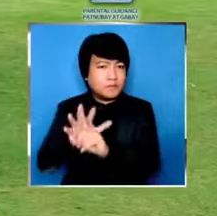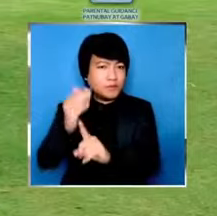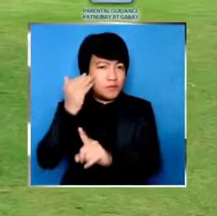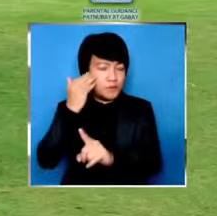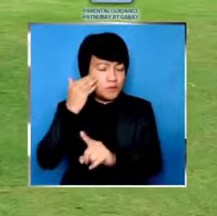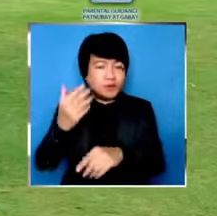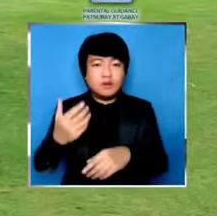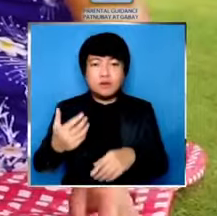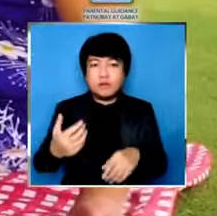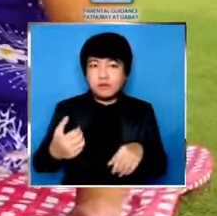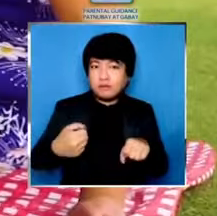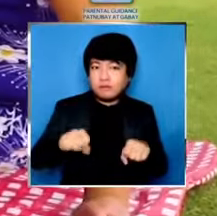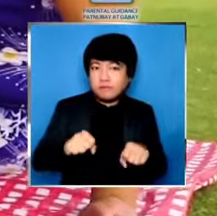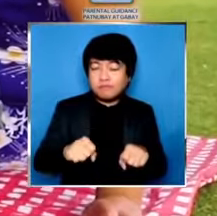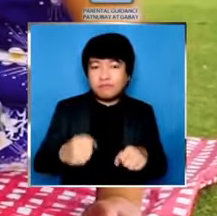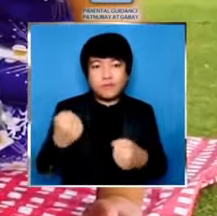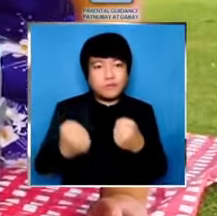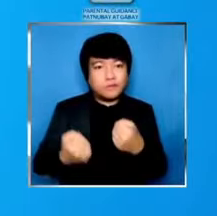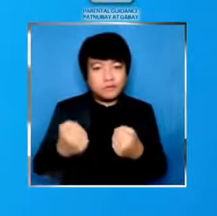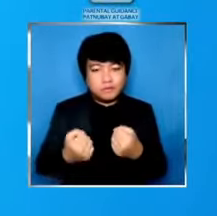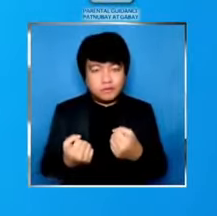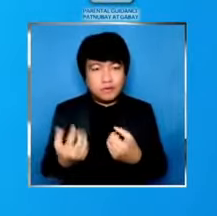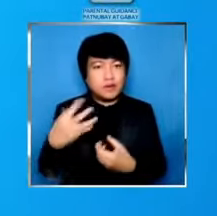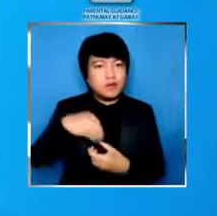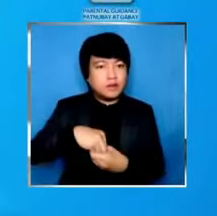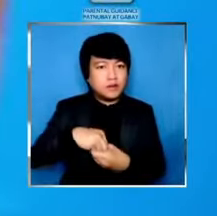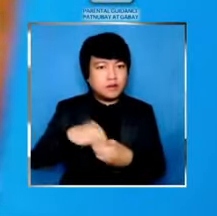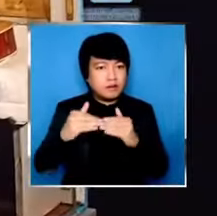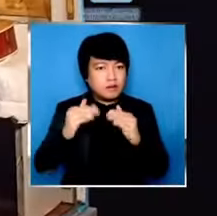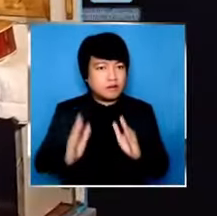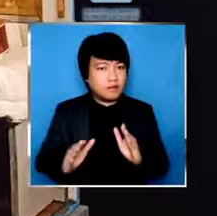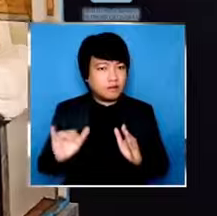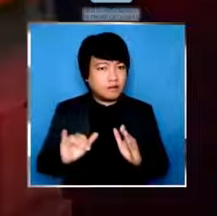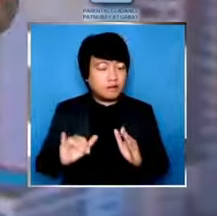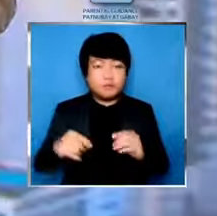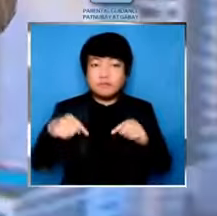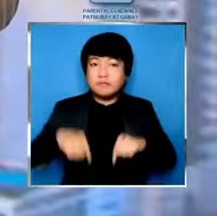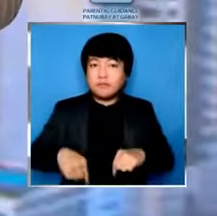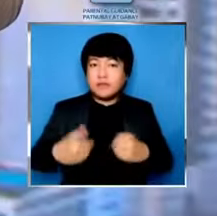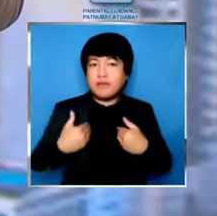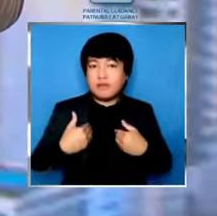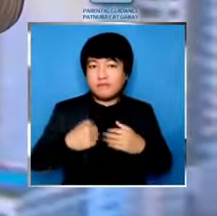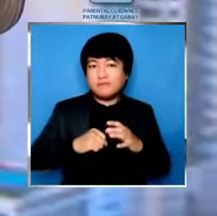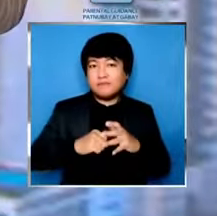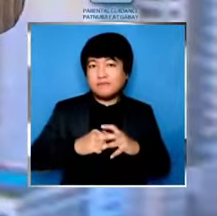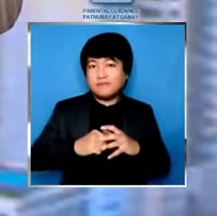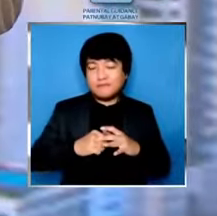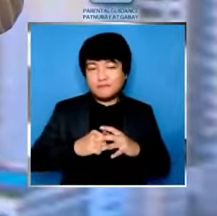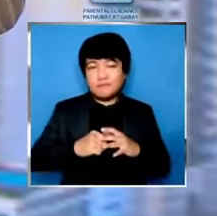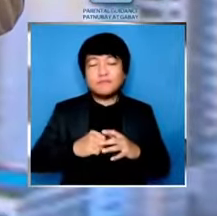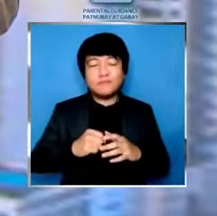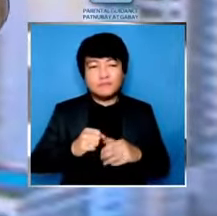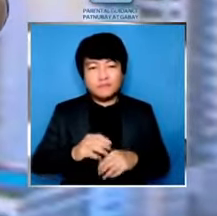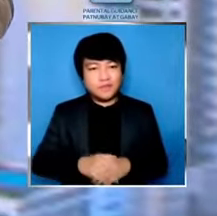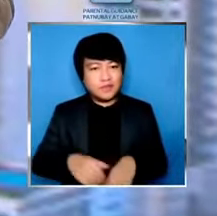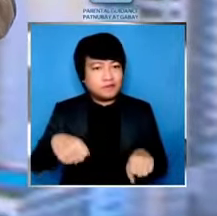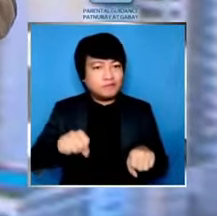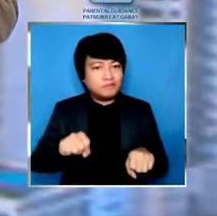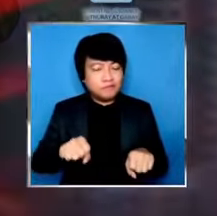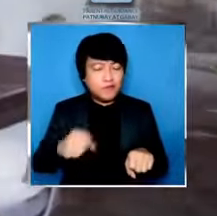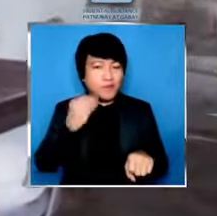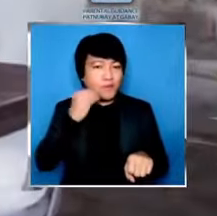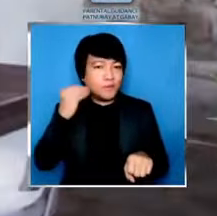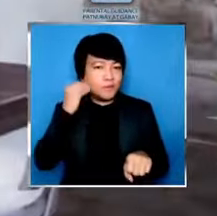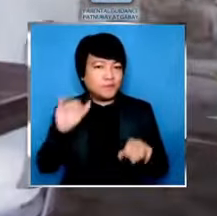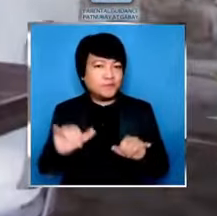sa Camarines Norte nga, tricycle pa ang home sweet home ba? Hindi lang yan ang pambihira dahil sa Malabon Zoo, meron namang pambihirang